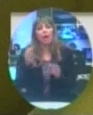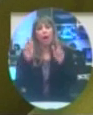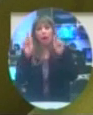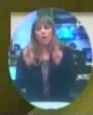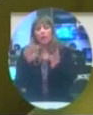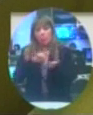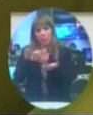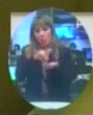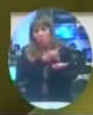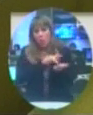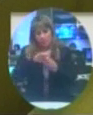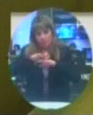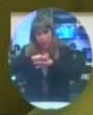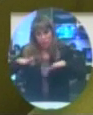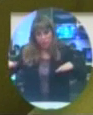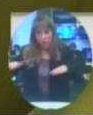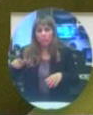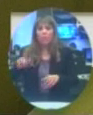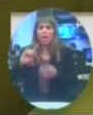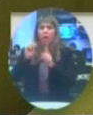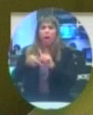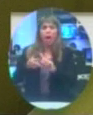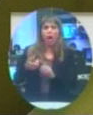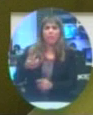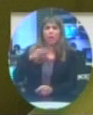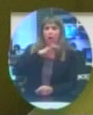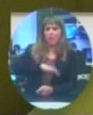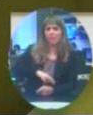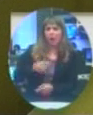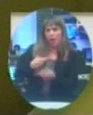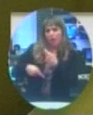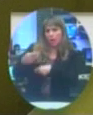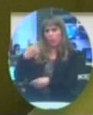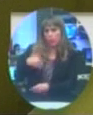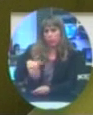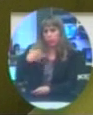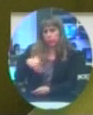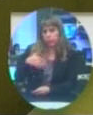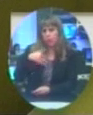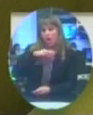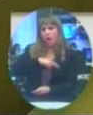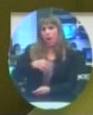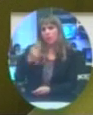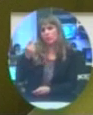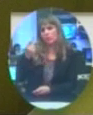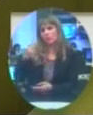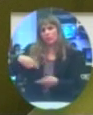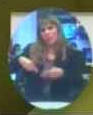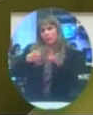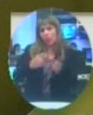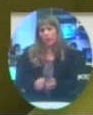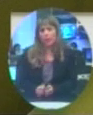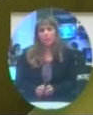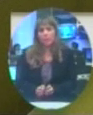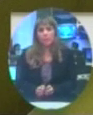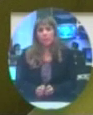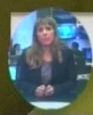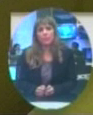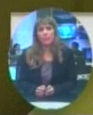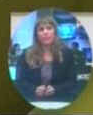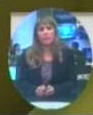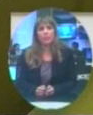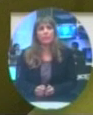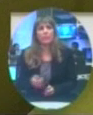לאיזה מנוף כלכלי, אפיק כלכלי של הכנסות לבית חולים, ולא כדבר שאנחנו רואים איזה כדבר